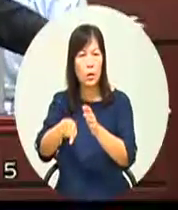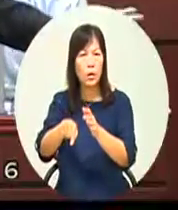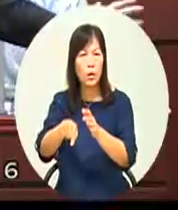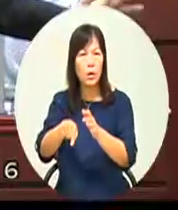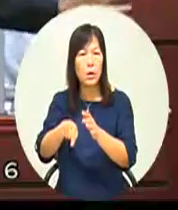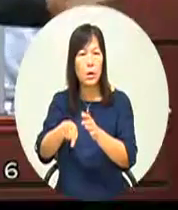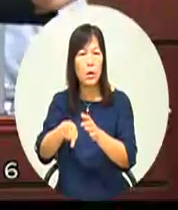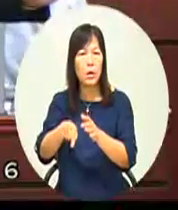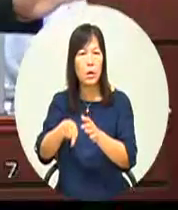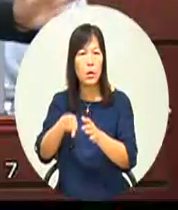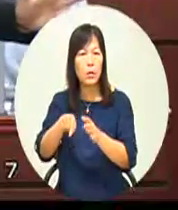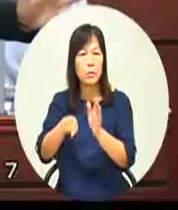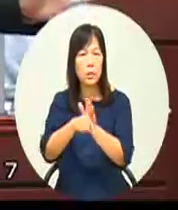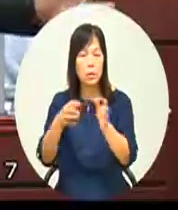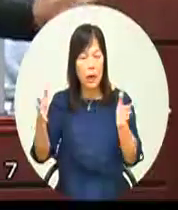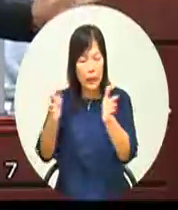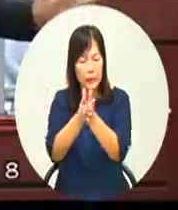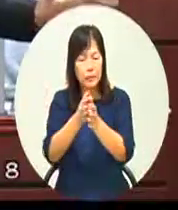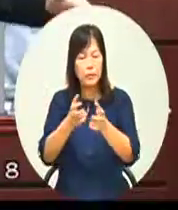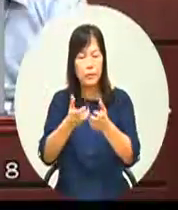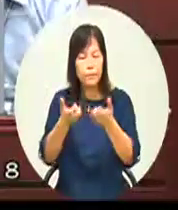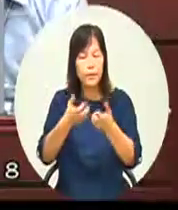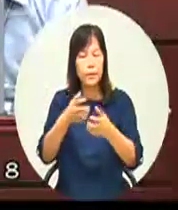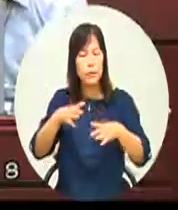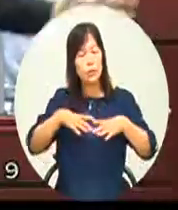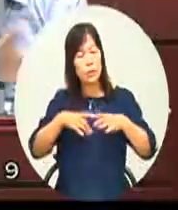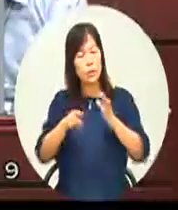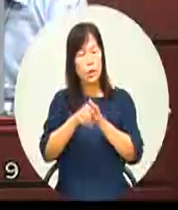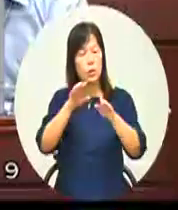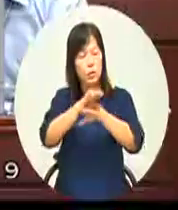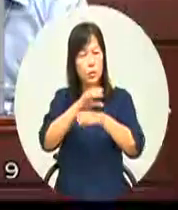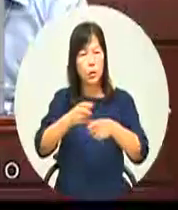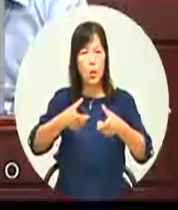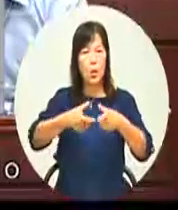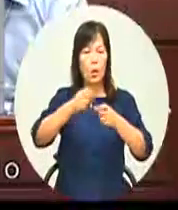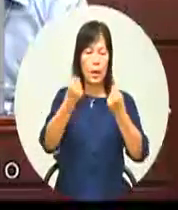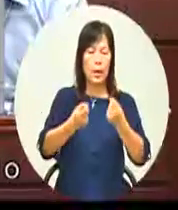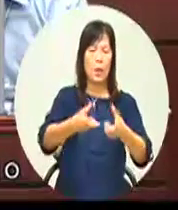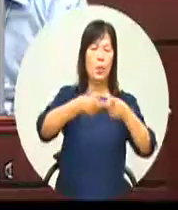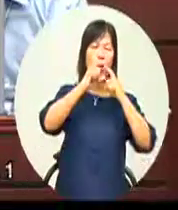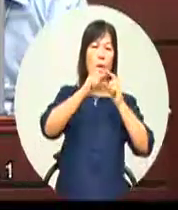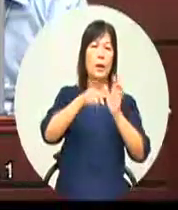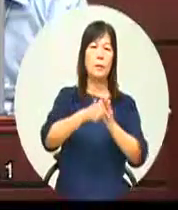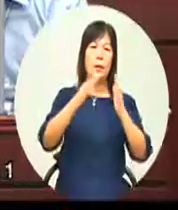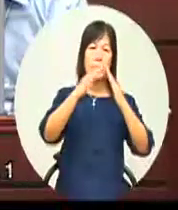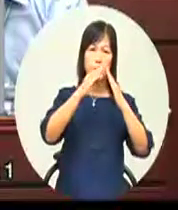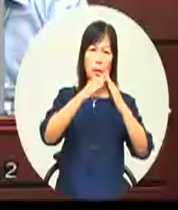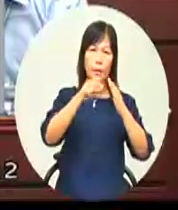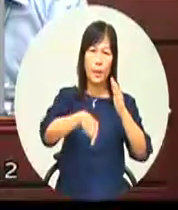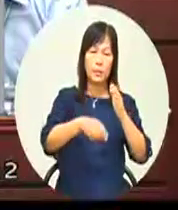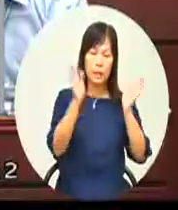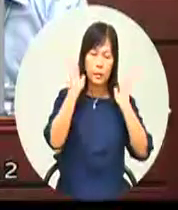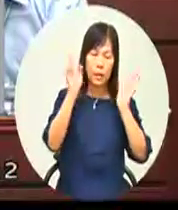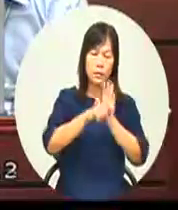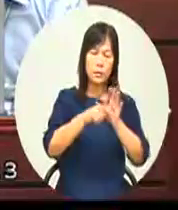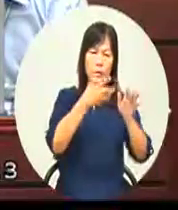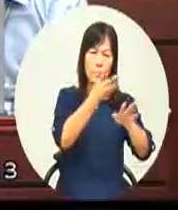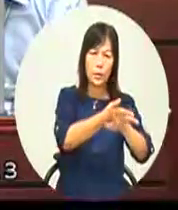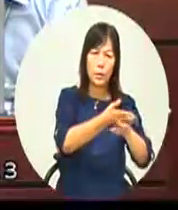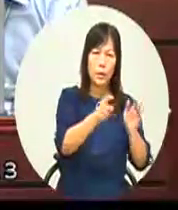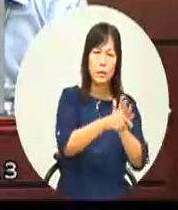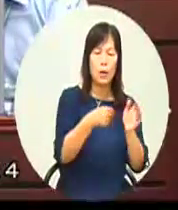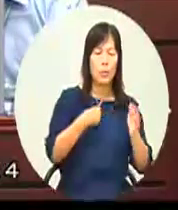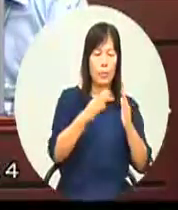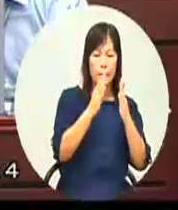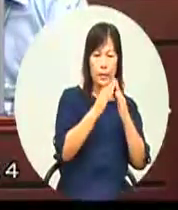谓的我们共享系统的汽车，他就可以开回来，在他家把这个小孩子接完以后就放在他家